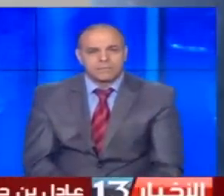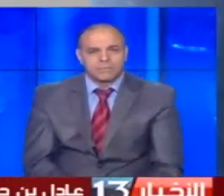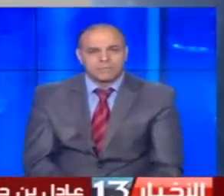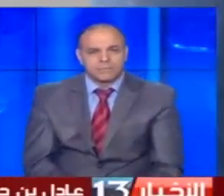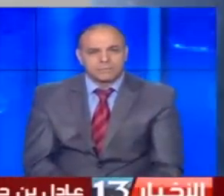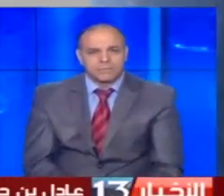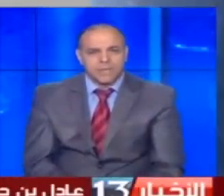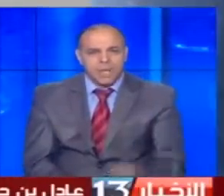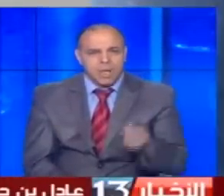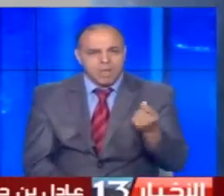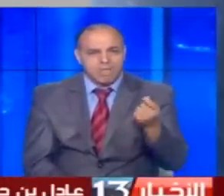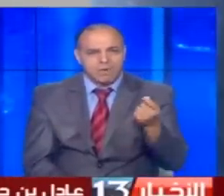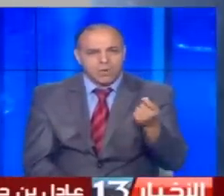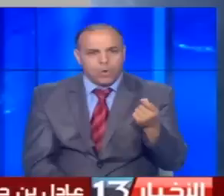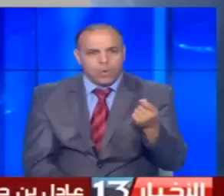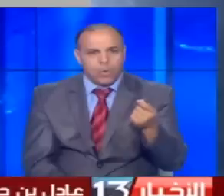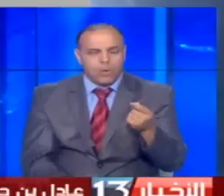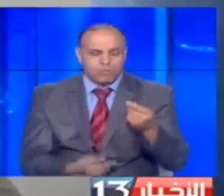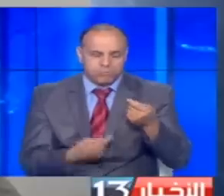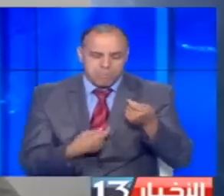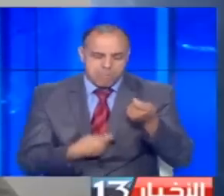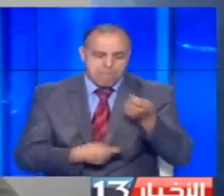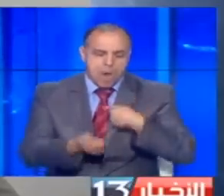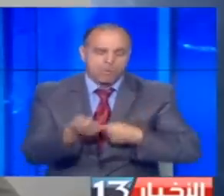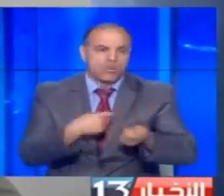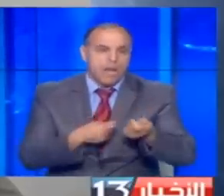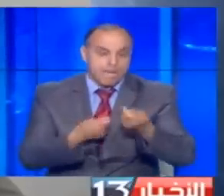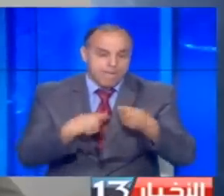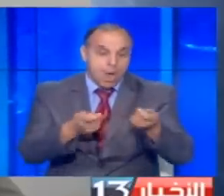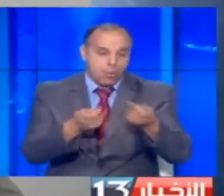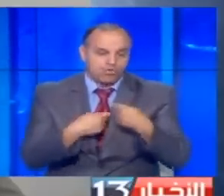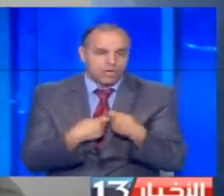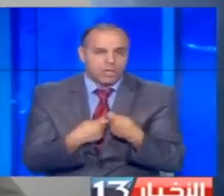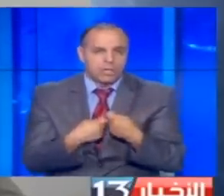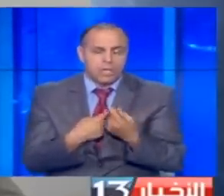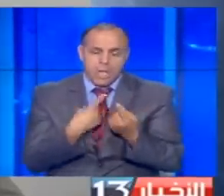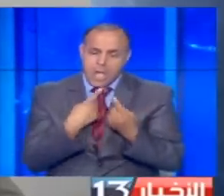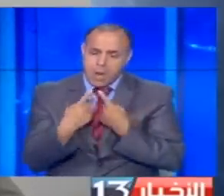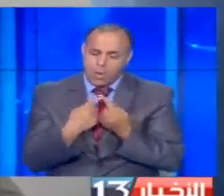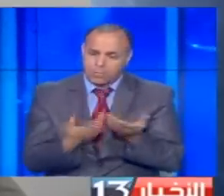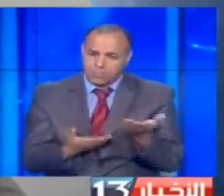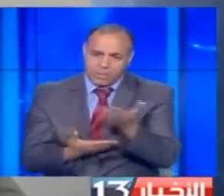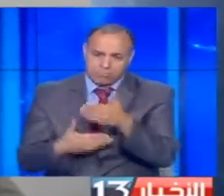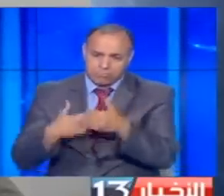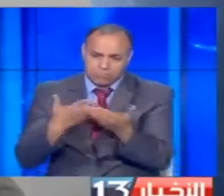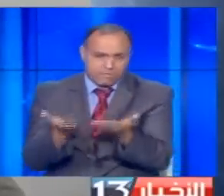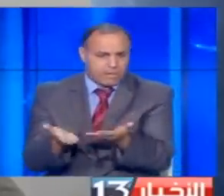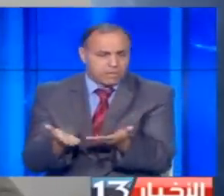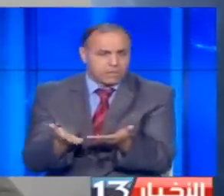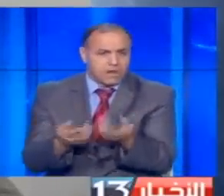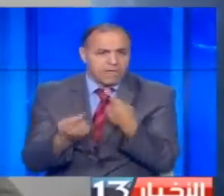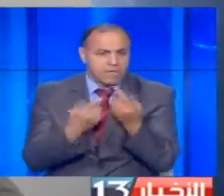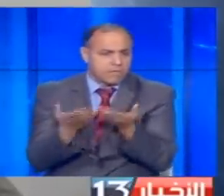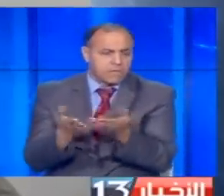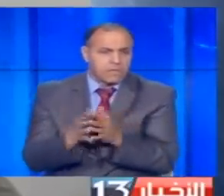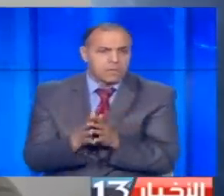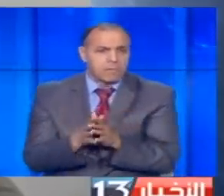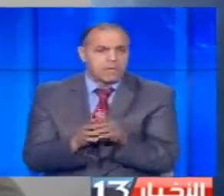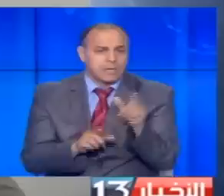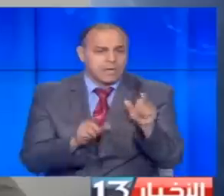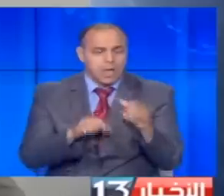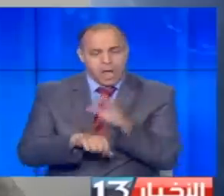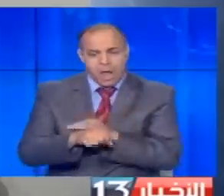سعر خلال العرض والطلب الحال بتغليب الحوار البناء بين الاطراف